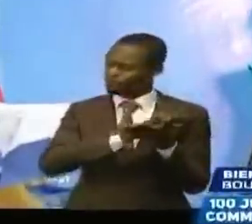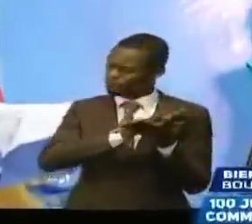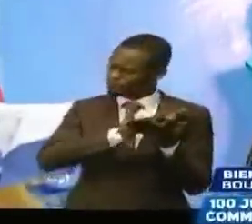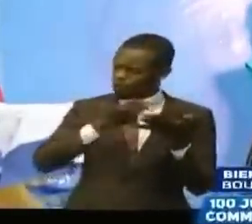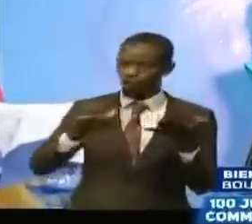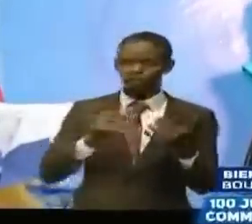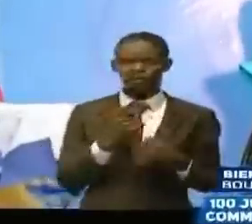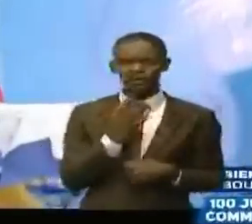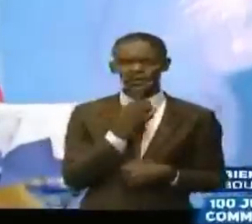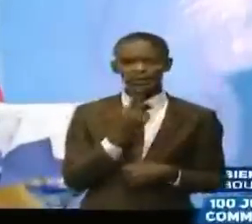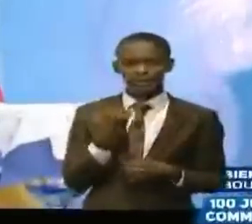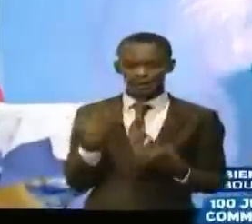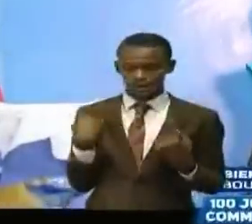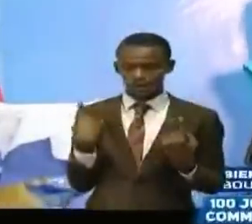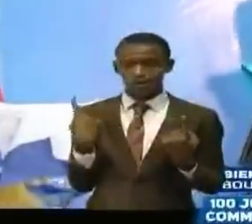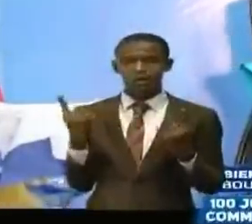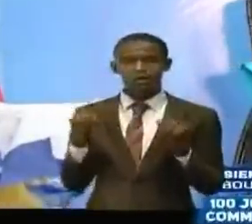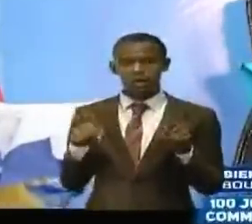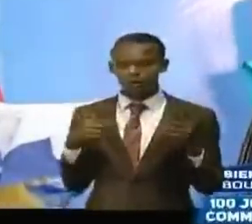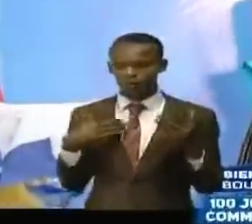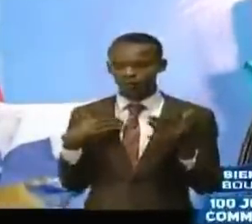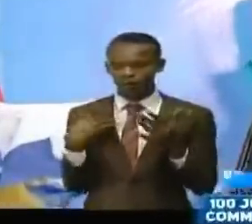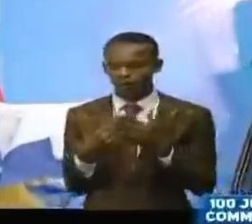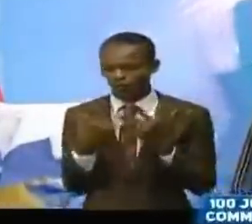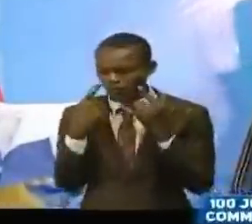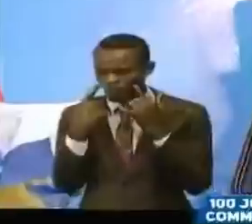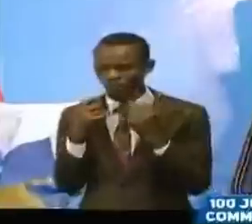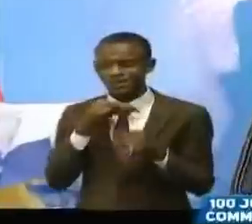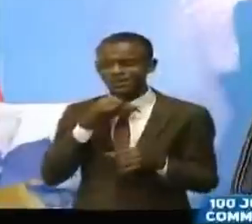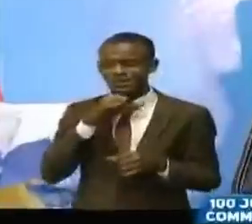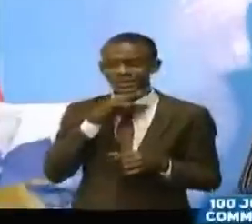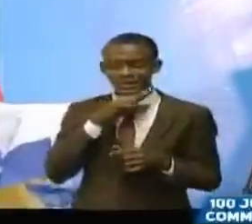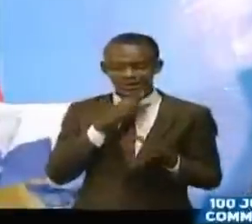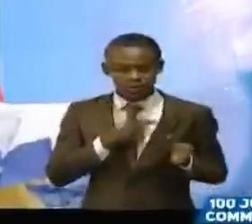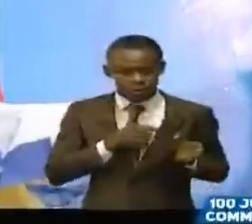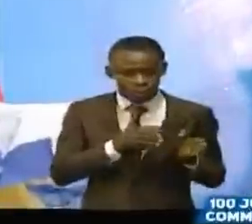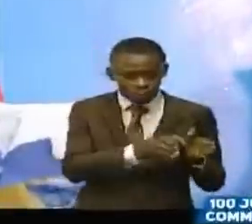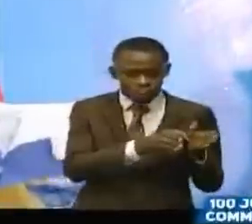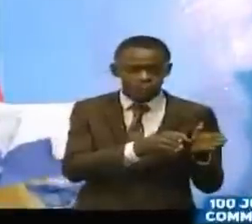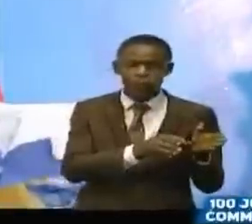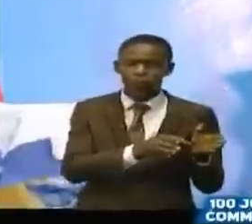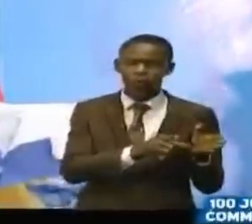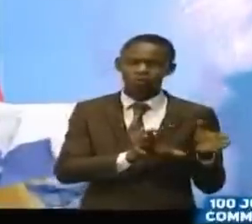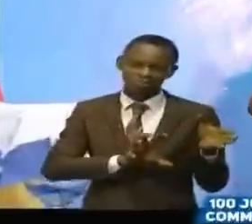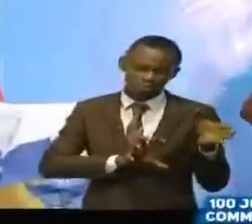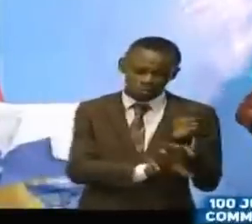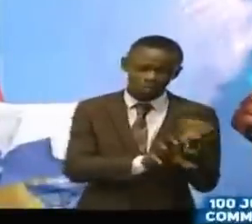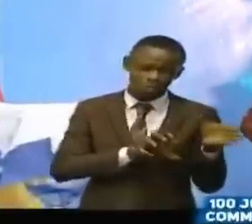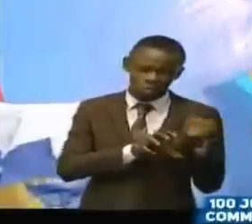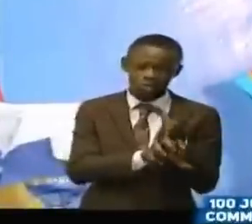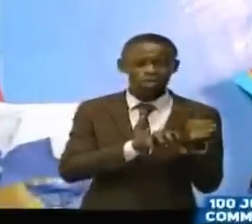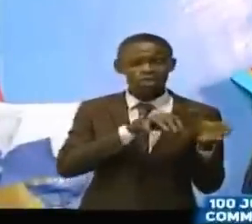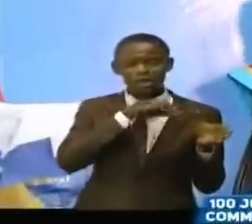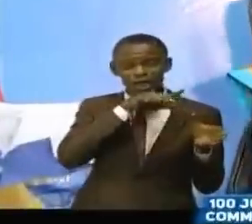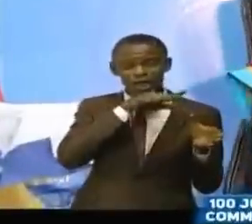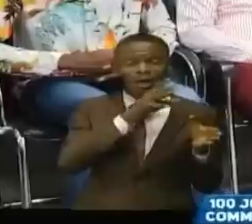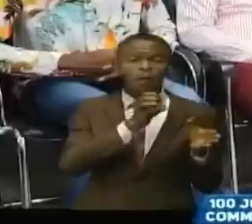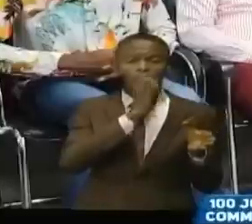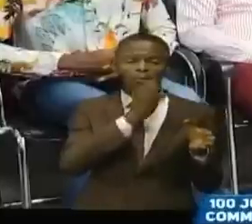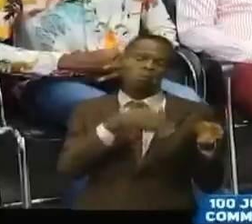nos efforts d'abord sur deux secteurs, le secteur de la salubrité et le secteur de la